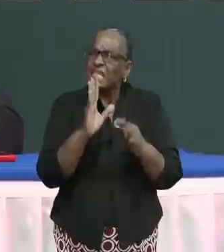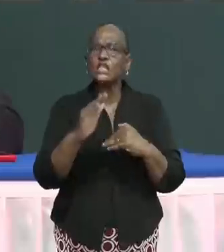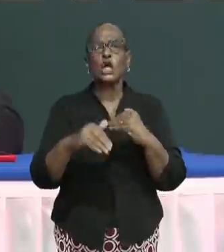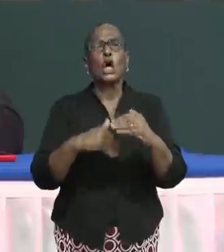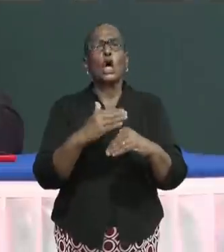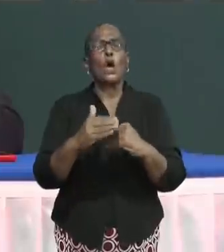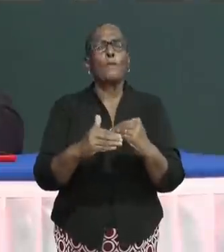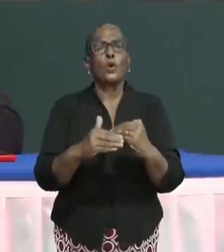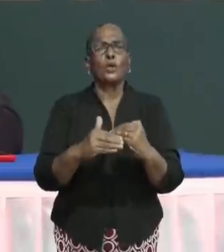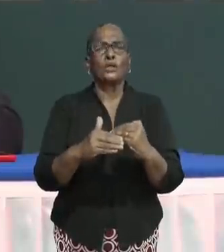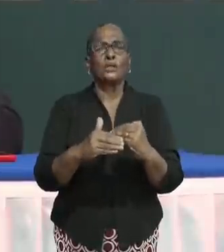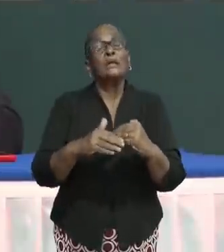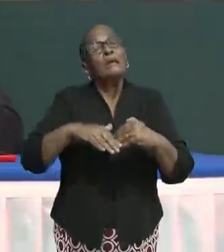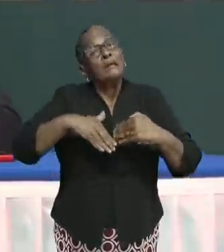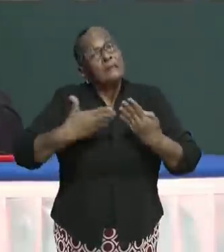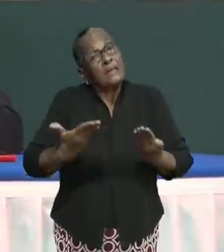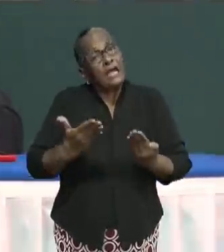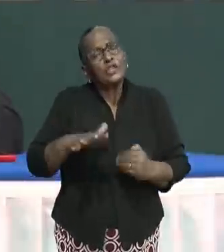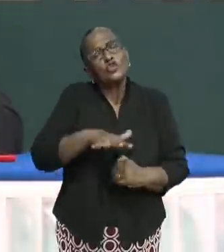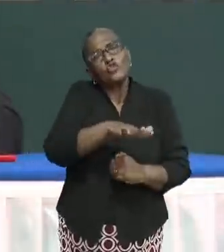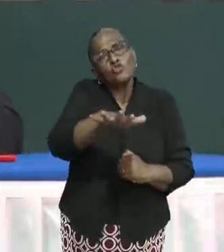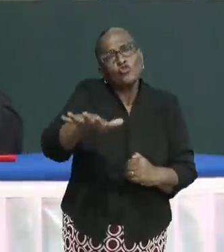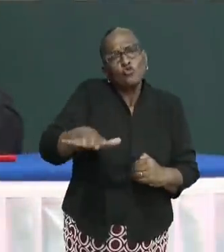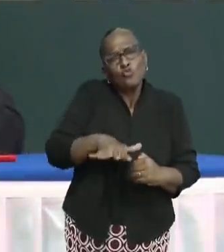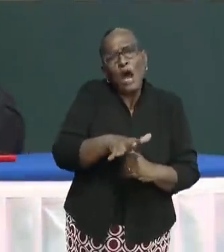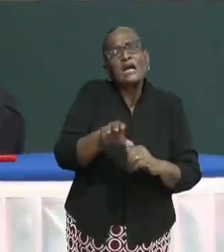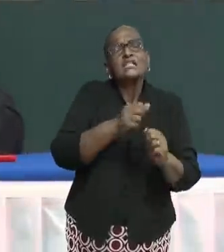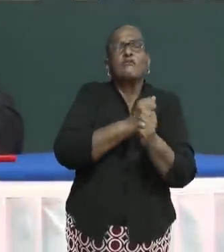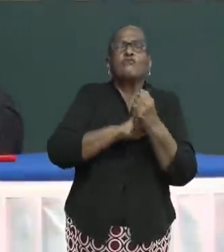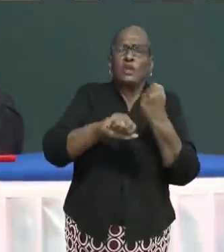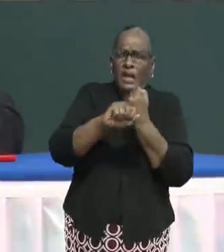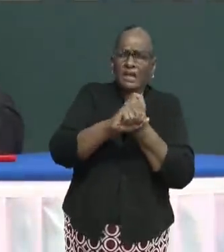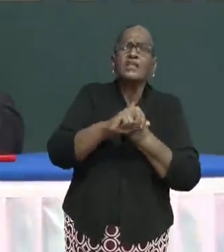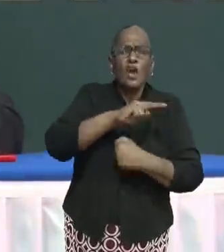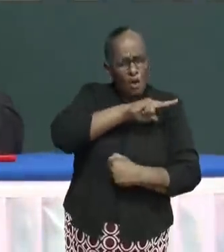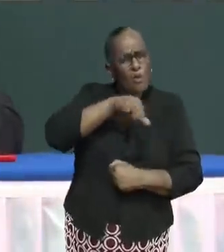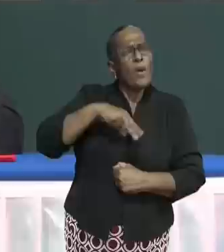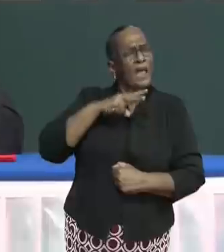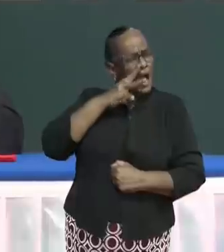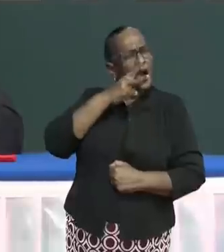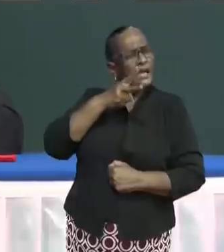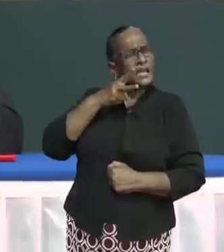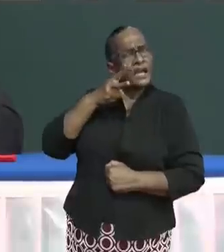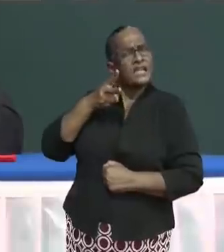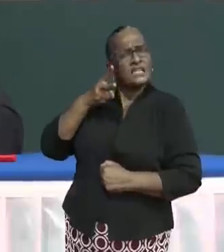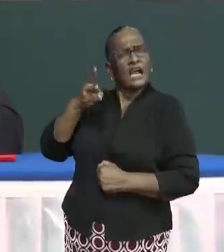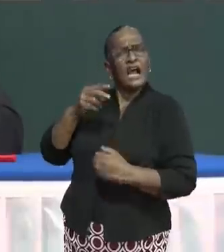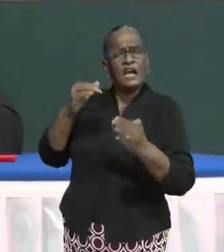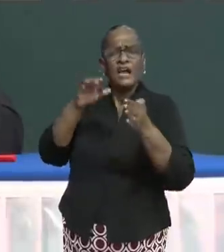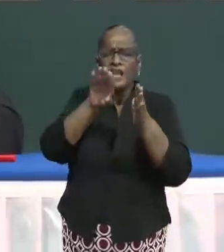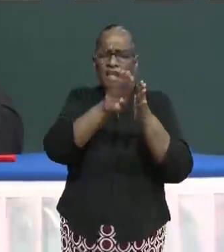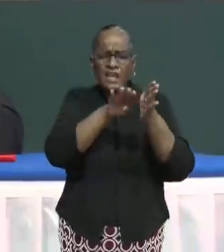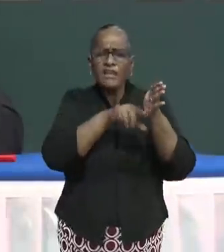dat meki dat a situatie kon verander, dat schreef we check, if a informatie dat ik klok.